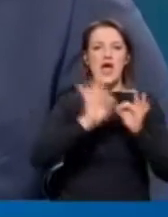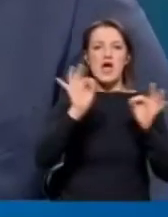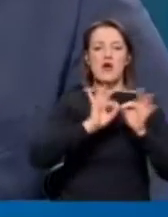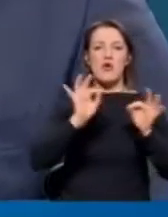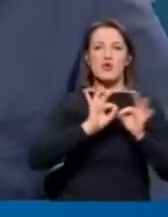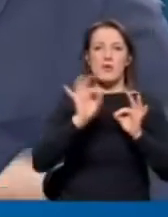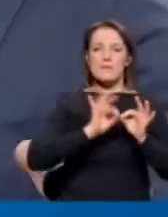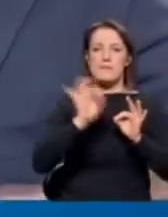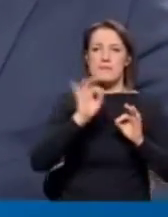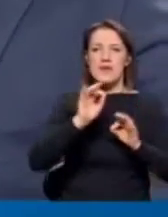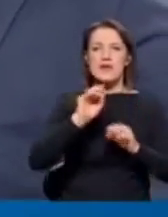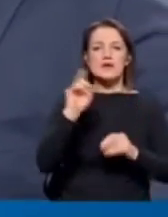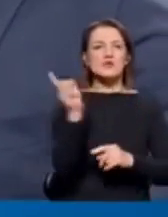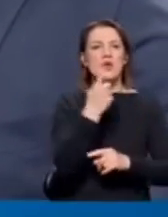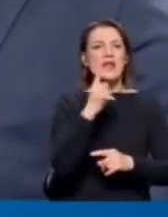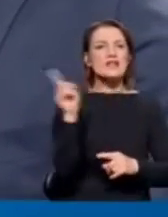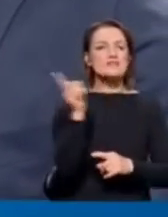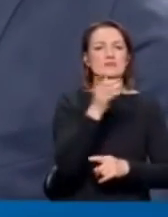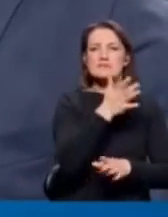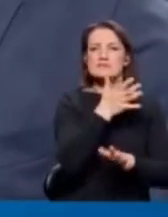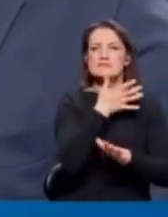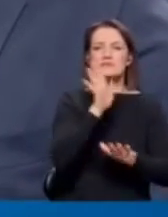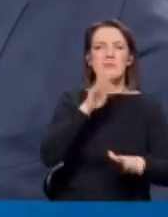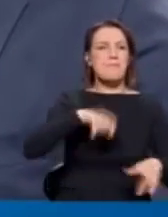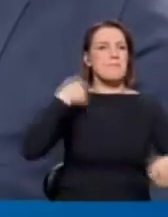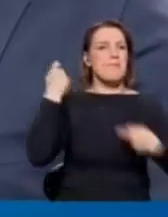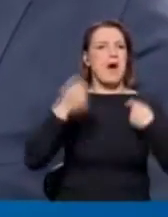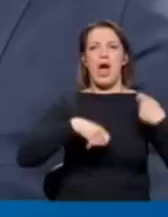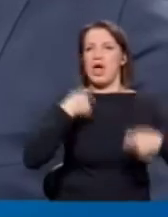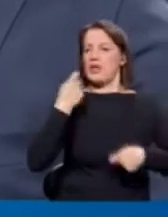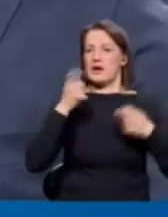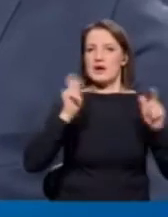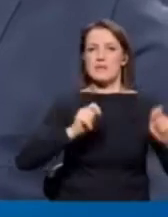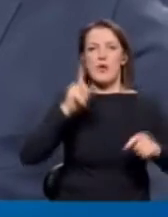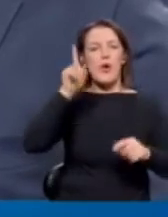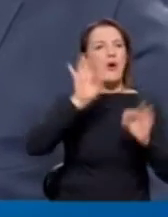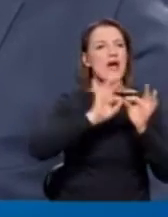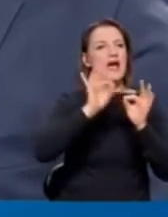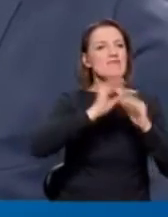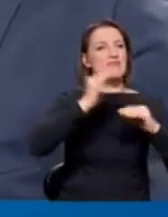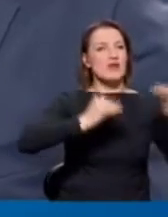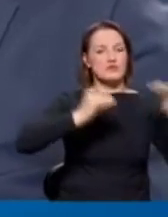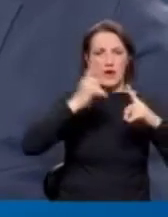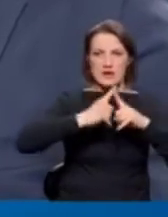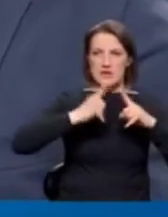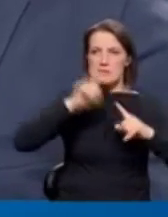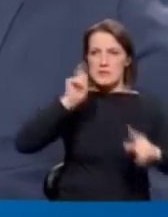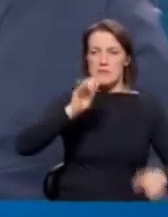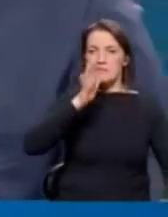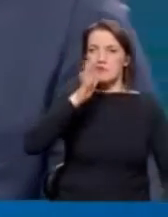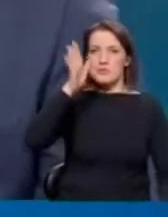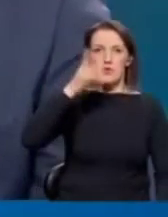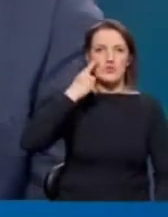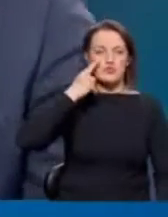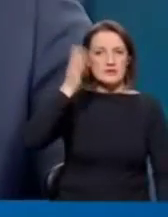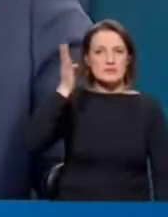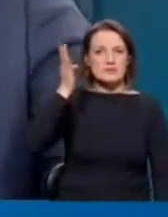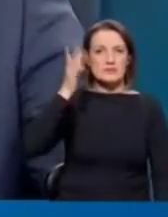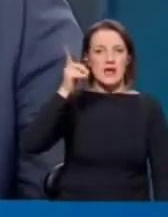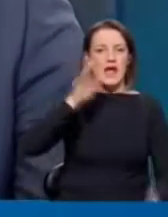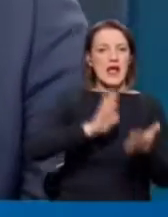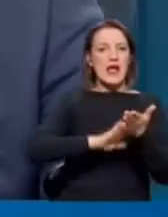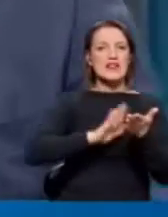başaramıyor sağdan soldan Bahar emanet ol enflasyon hesaplayabilir mu Onlar Mesela nasıl elinde veriyor ki